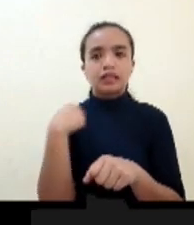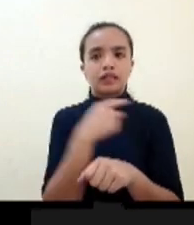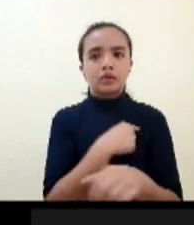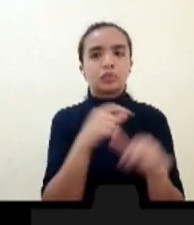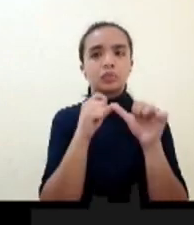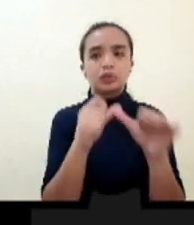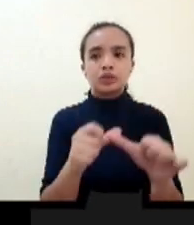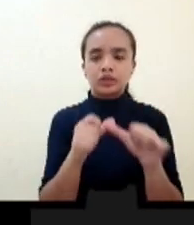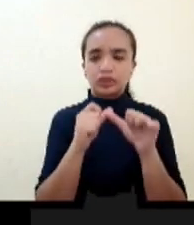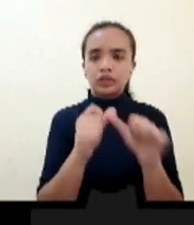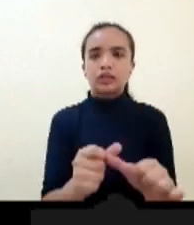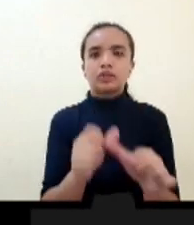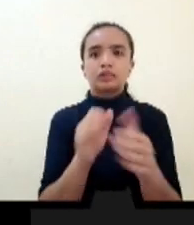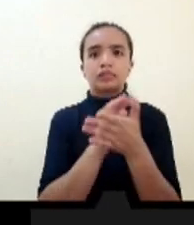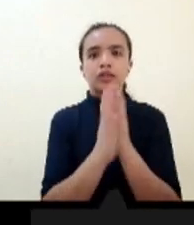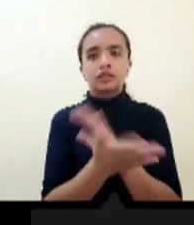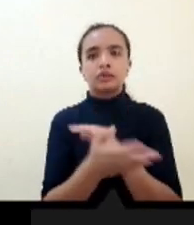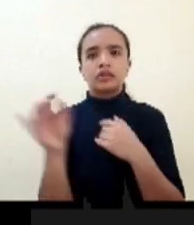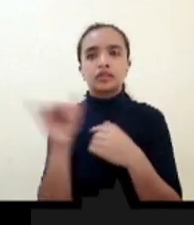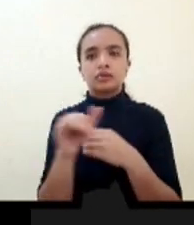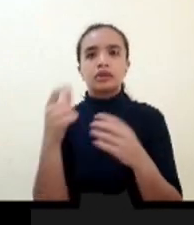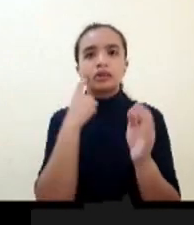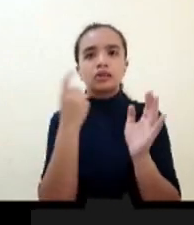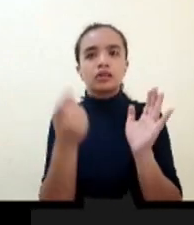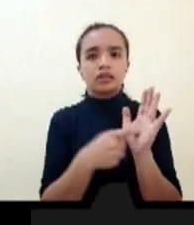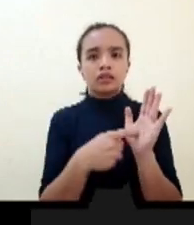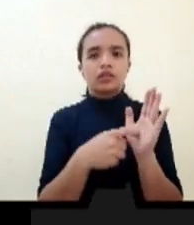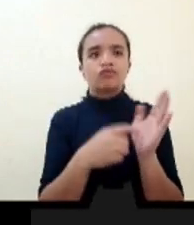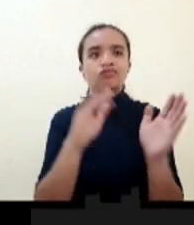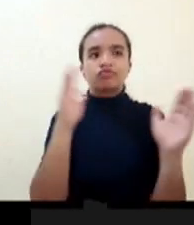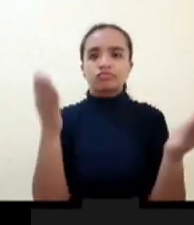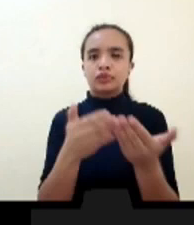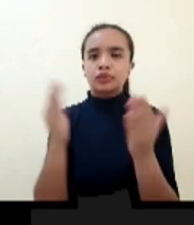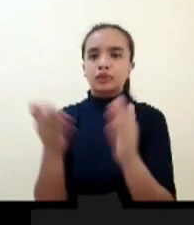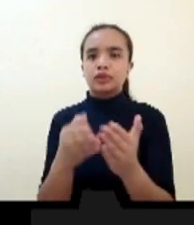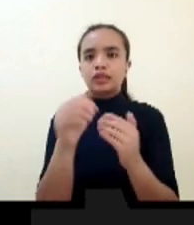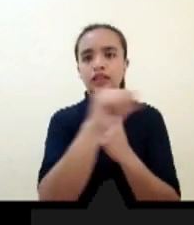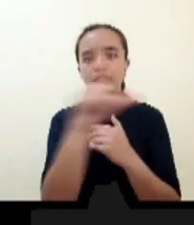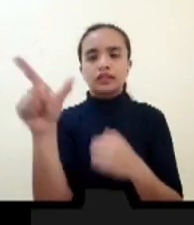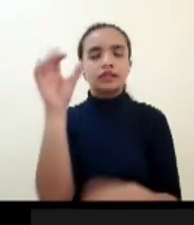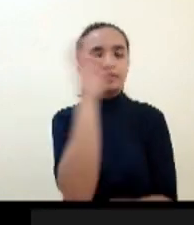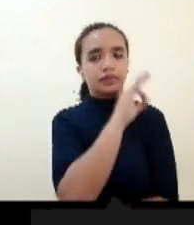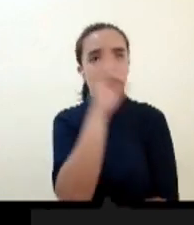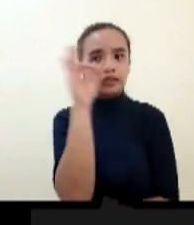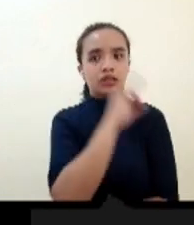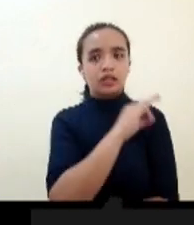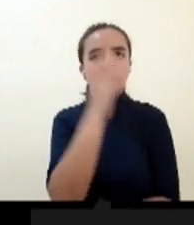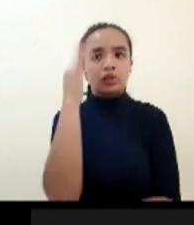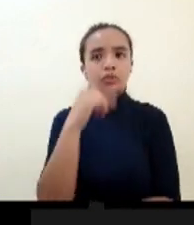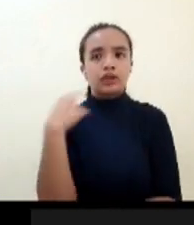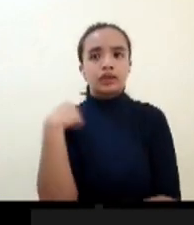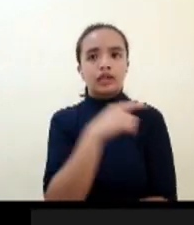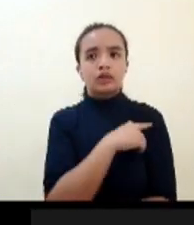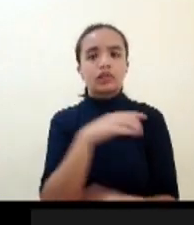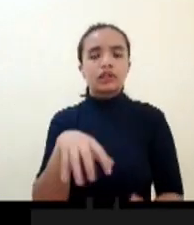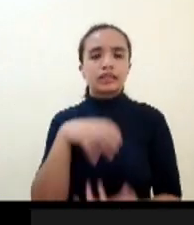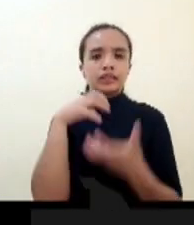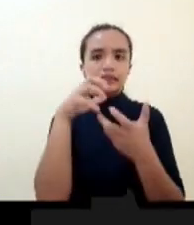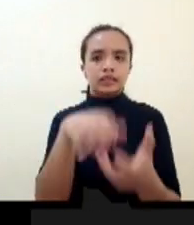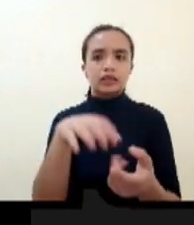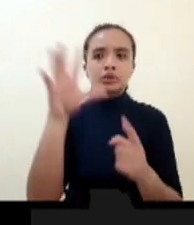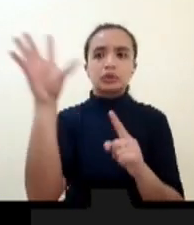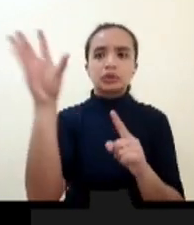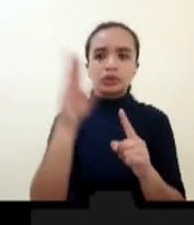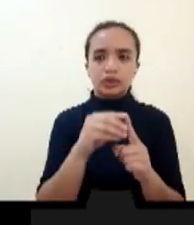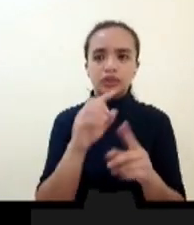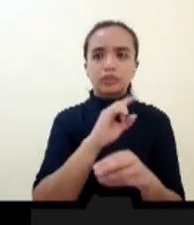course panatilihin, of course ipakilala sa bawat mga Pilipino dahil napakayaman natin, no, pagdating sa